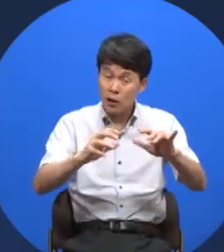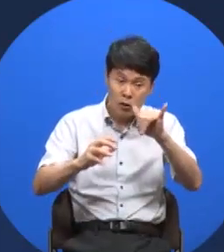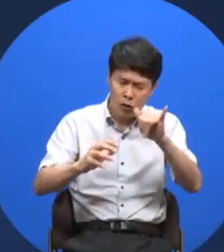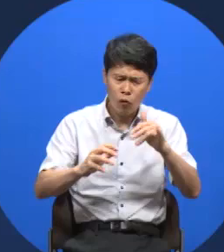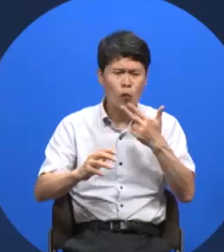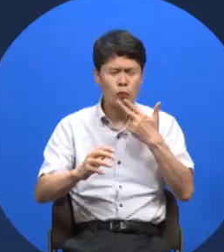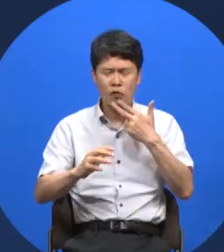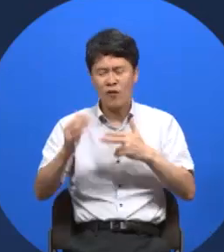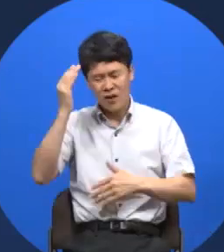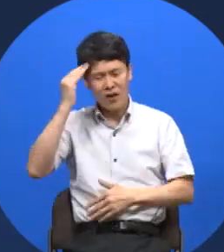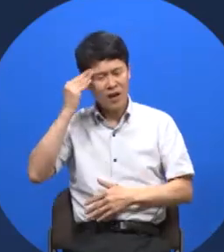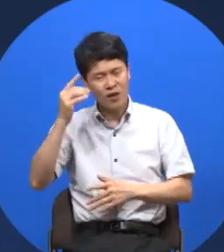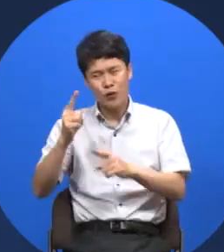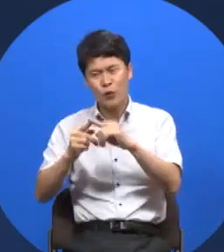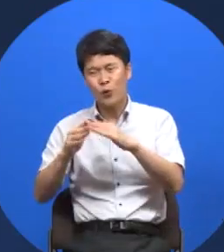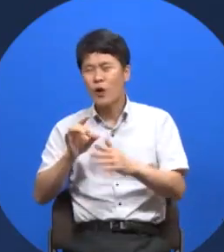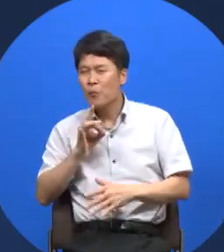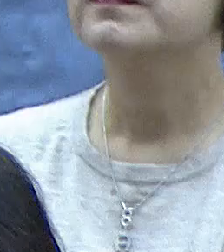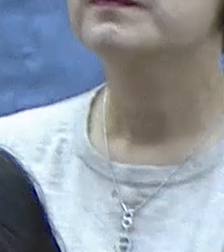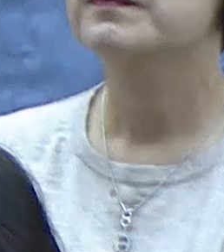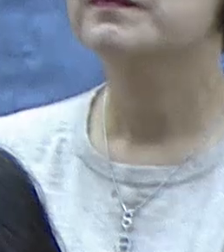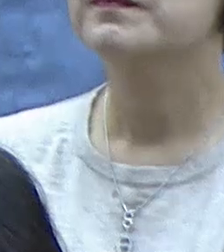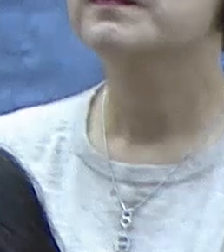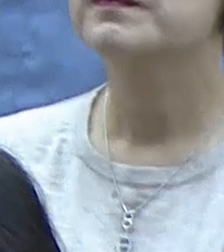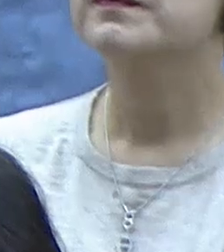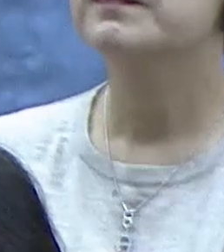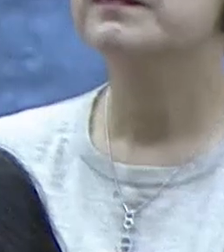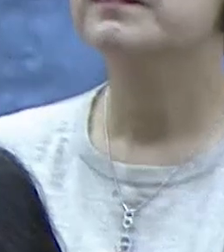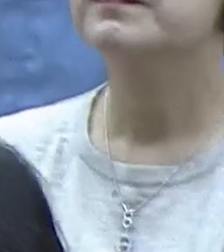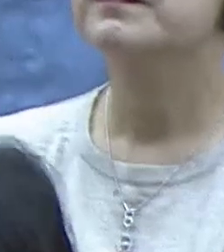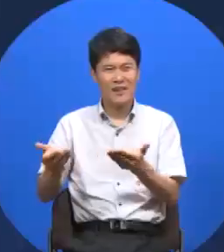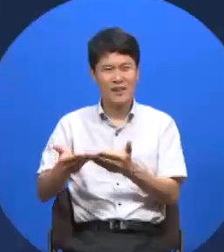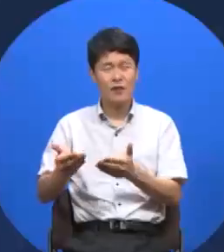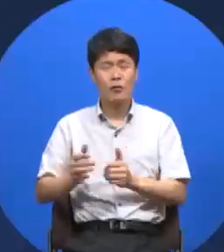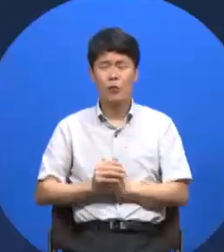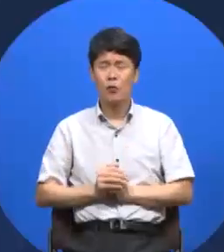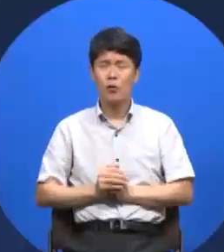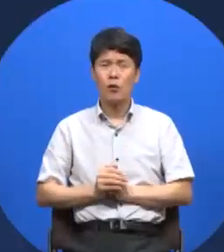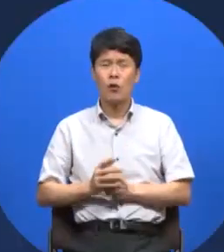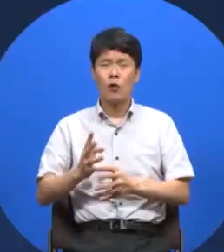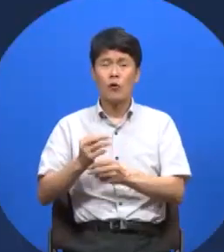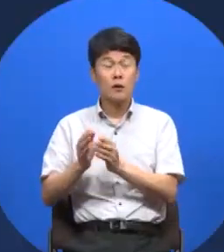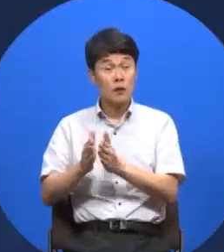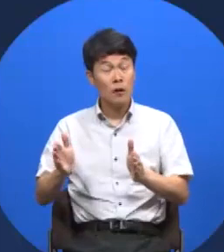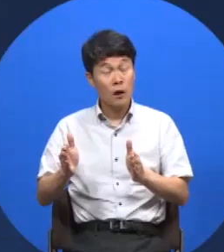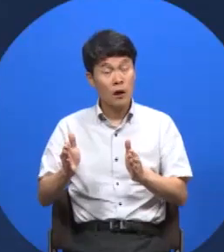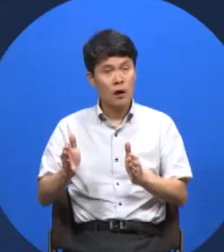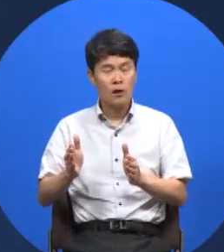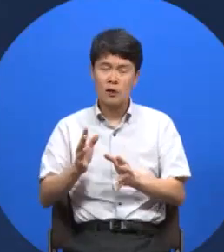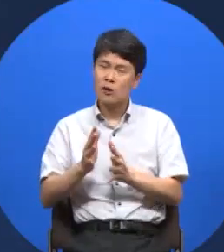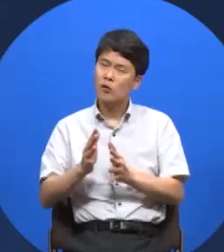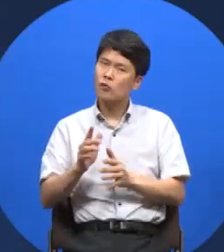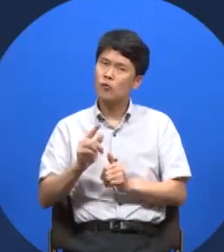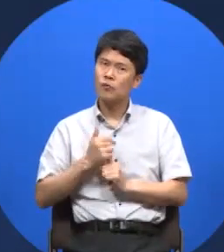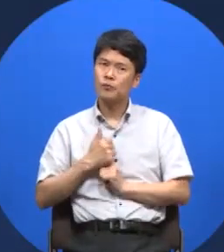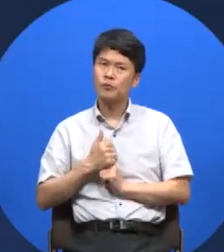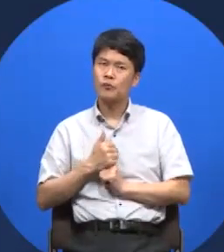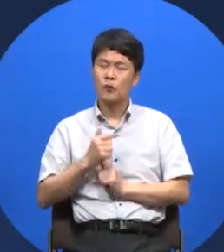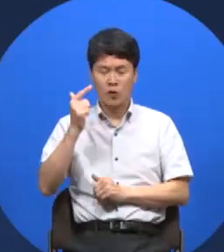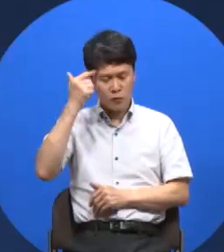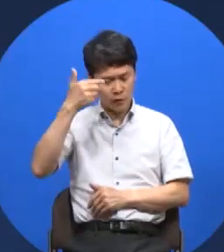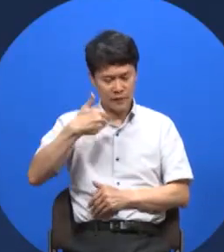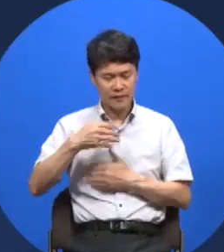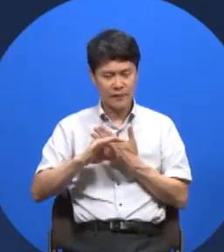한국 교회만의 아주 특유한 것입니다. 언제 이 통성기도가 시작되었느냐 이런